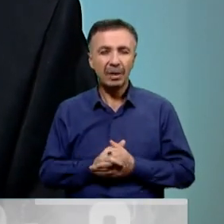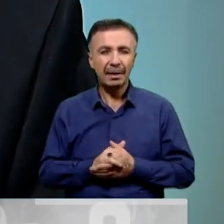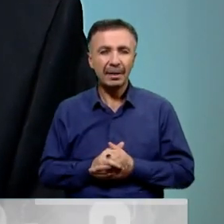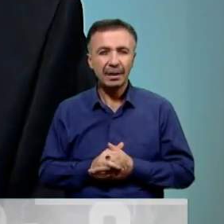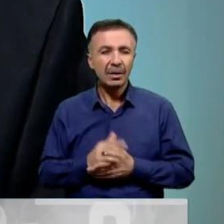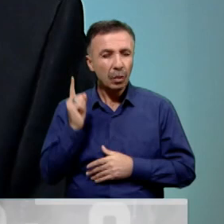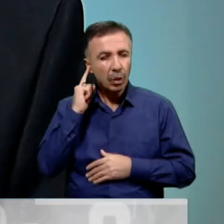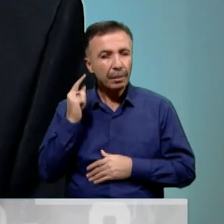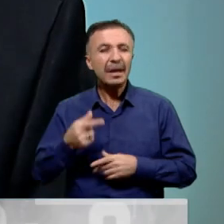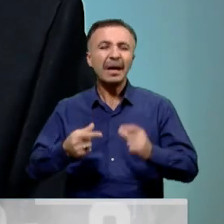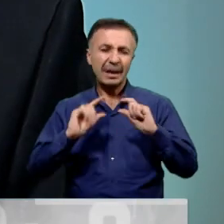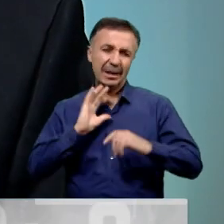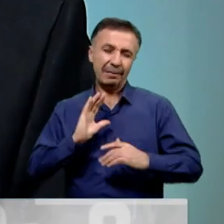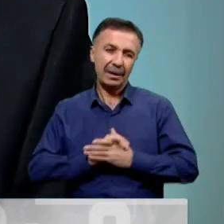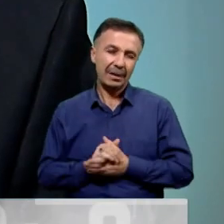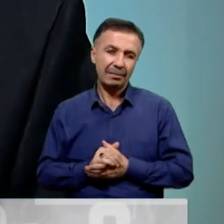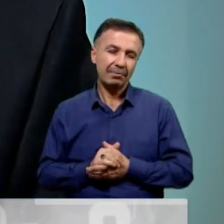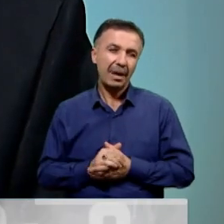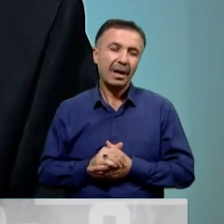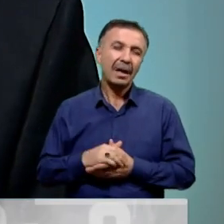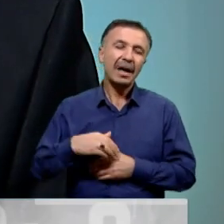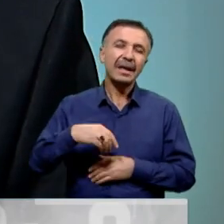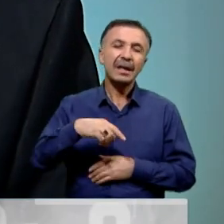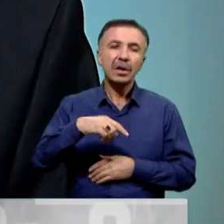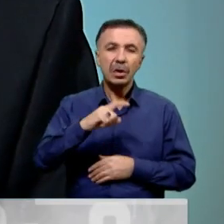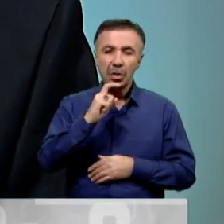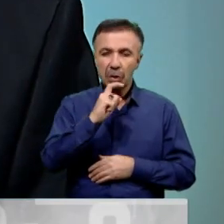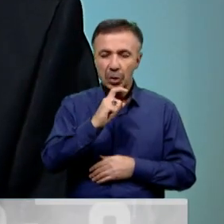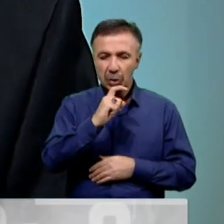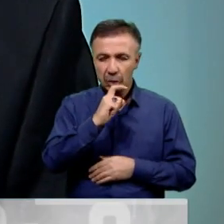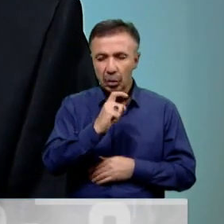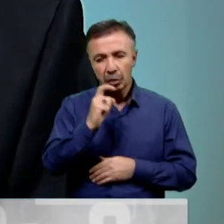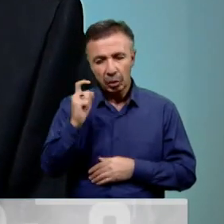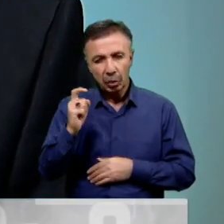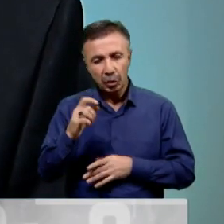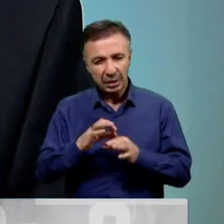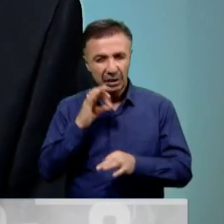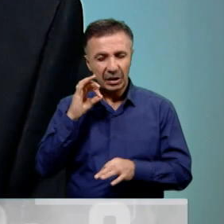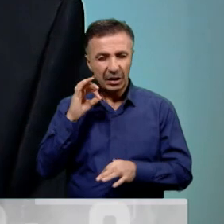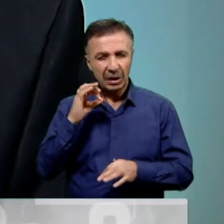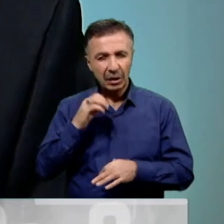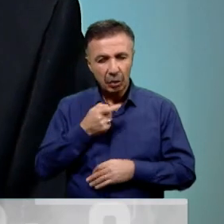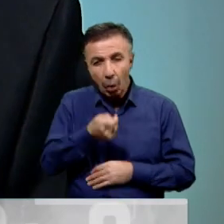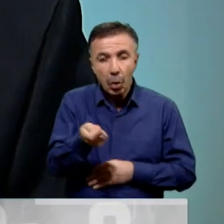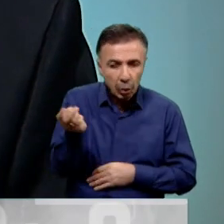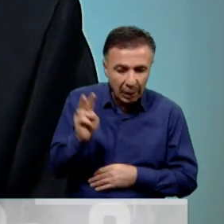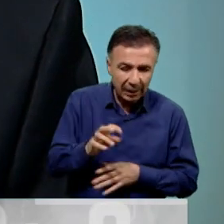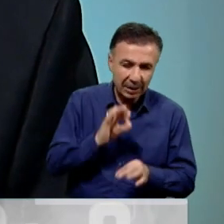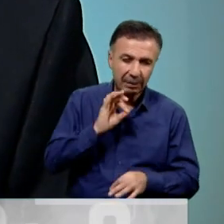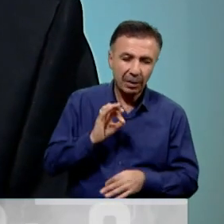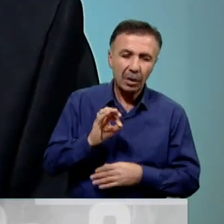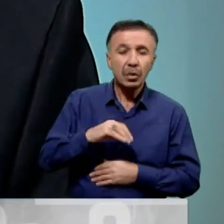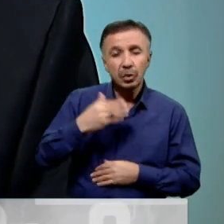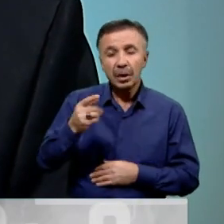var. Hani 99 kişinin katili olan bir zat vardı. Sonra 100.'yü de halletti.